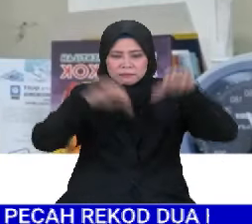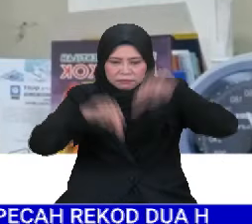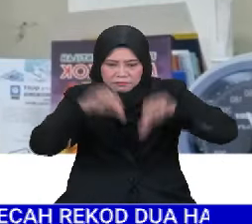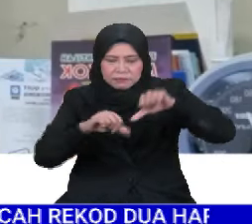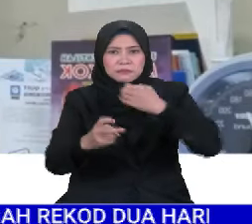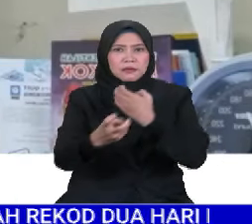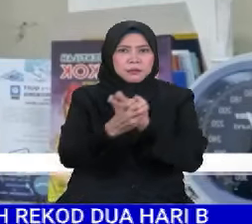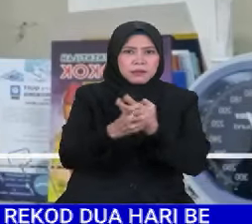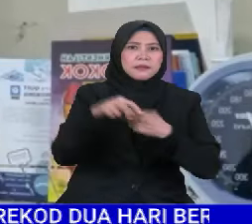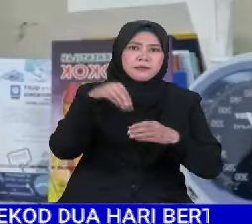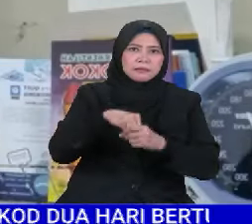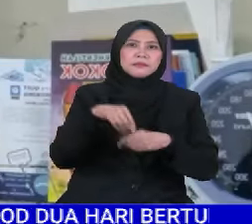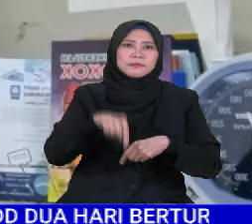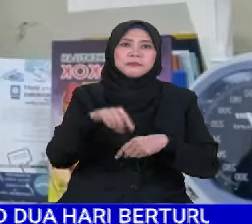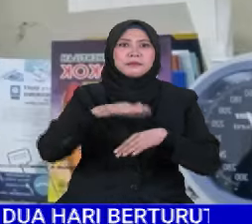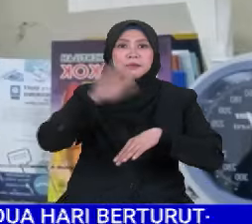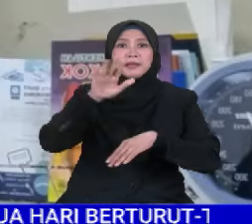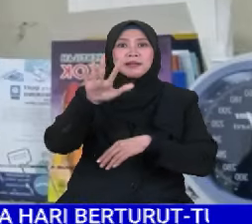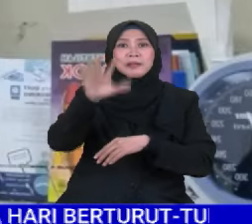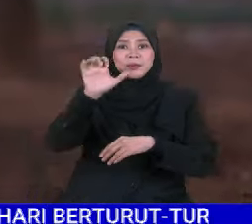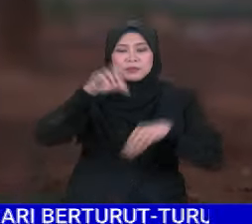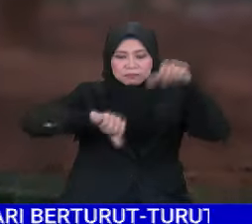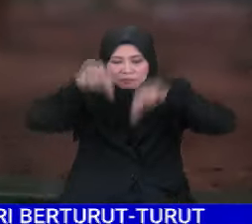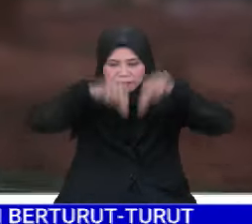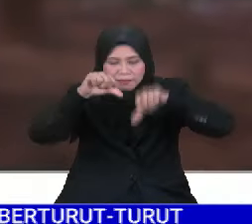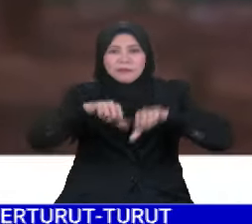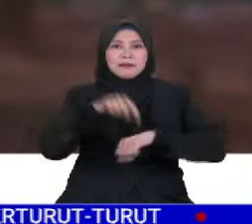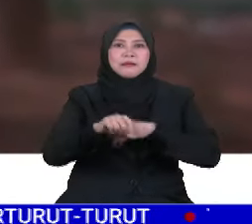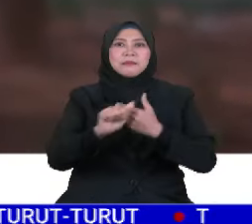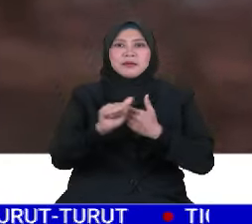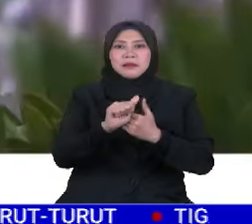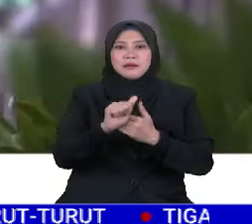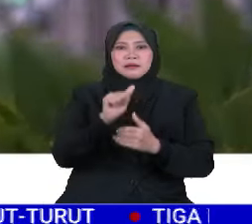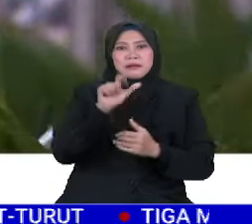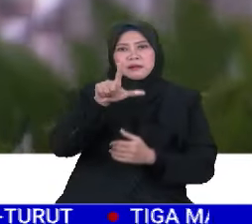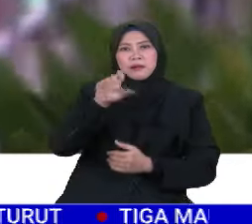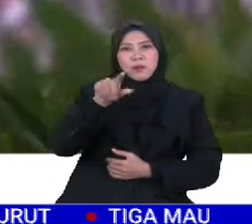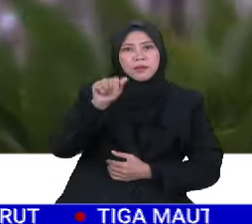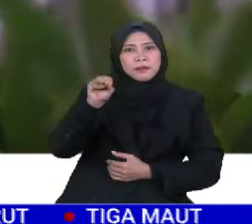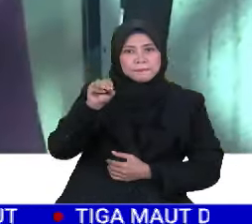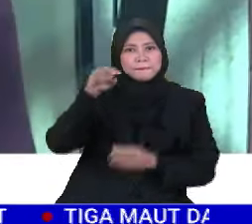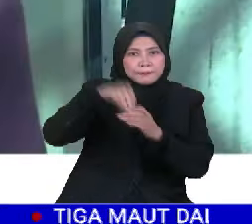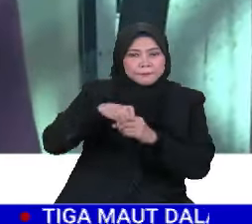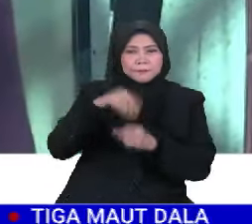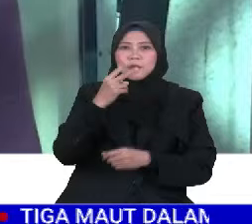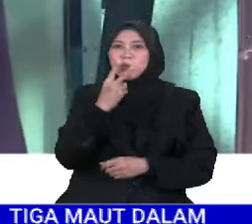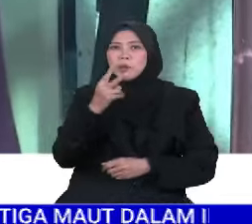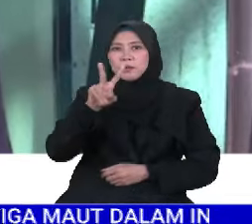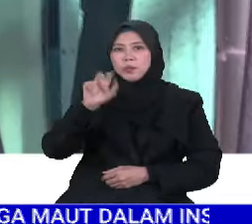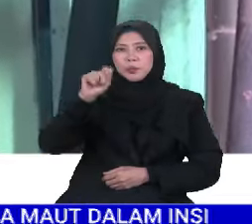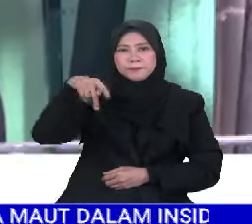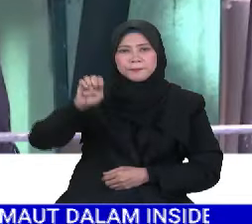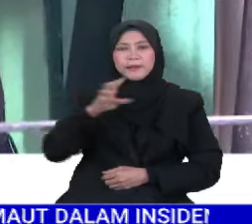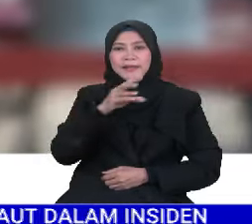ada lebih daripada 500 bahan kimia dan logam-logam berat di dalam vape. Ia juga mengandungi nikotin yang